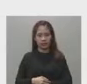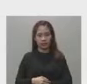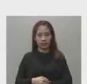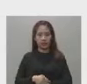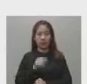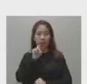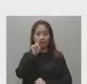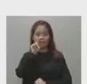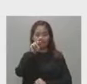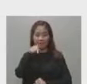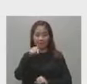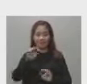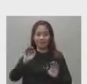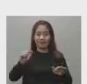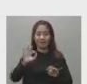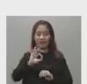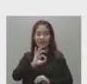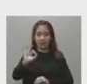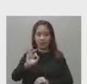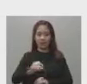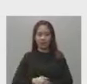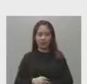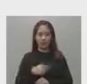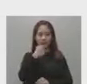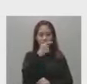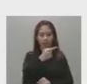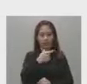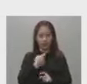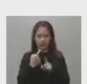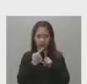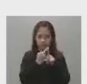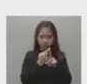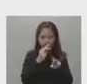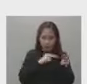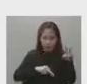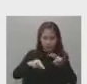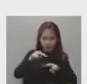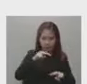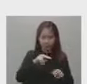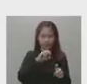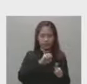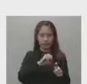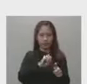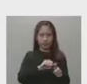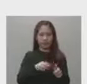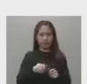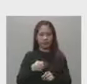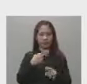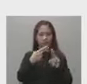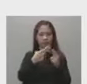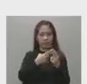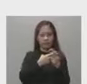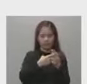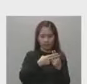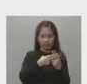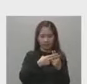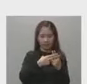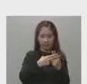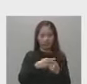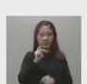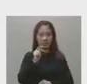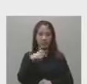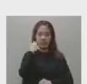ติดตาม Twitter ที่เป็นลบนะให้ไปติดตามสอดแนมเขานะครับคอมเมนต์ด้อยค่าติด Hashtag ที่เป็นกระแสจริ